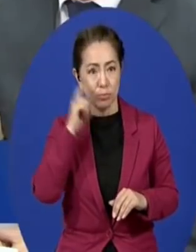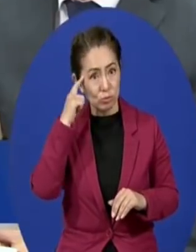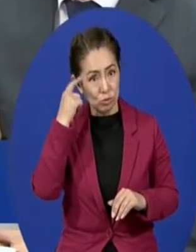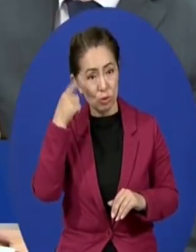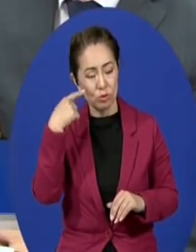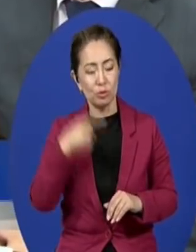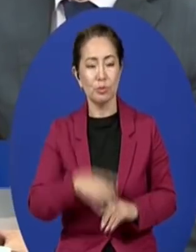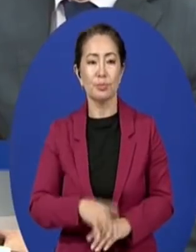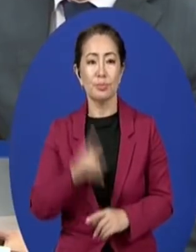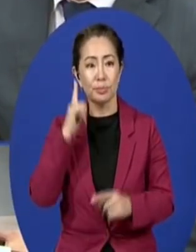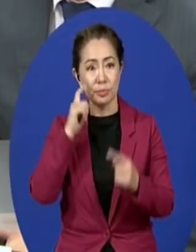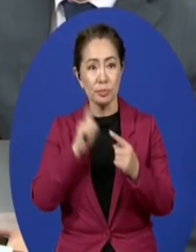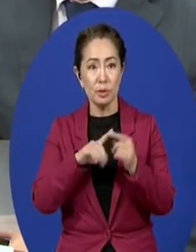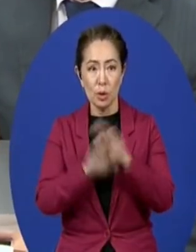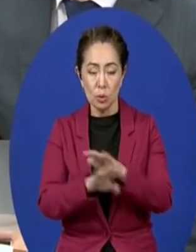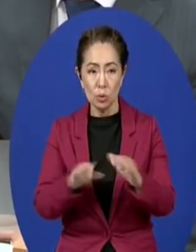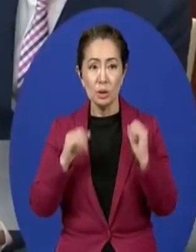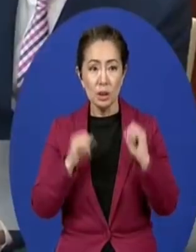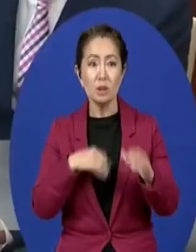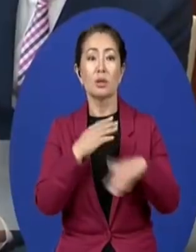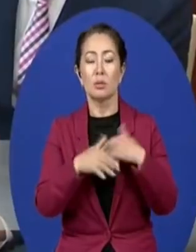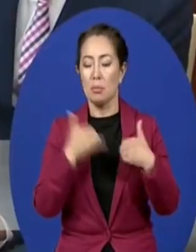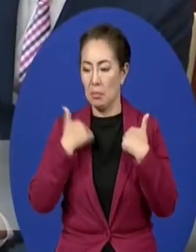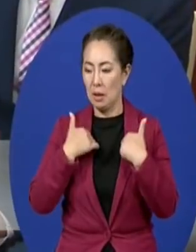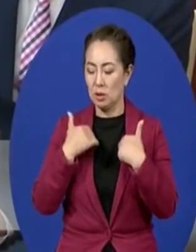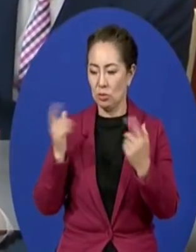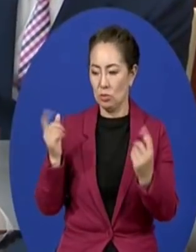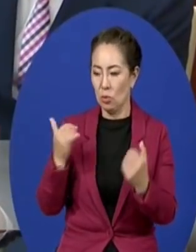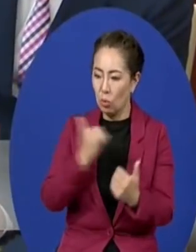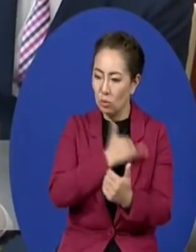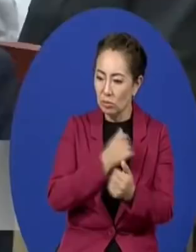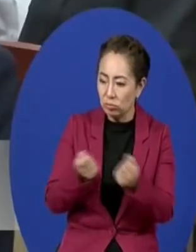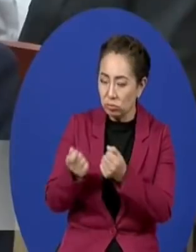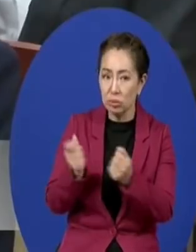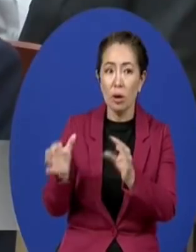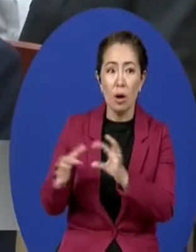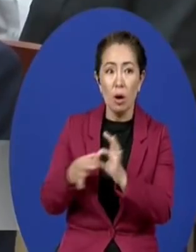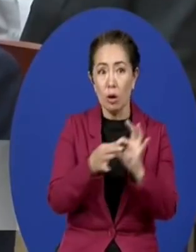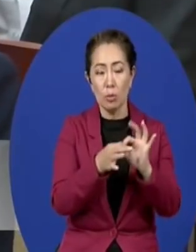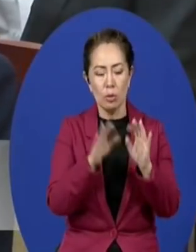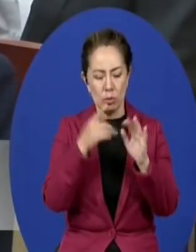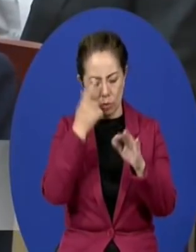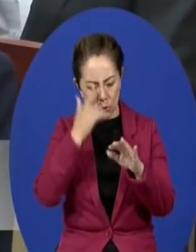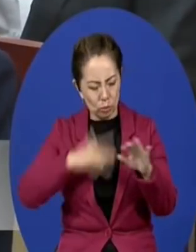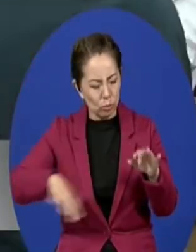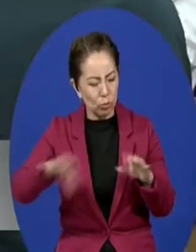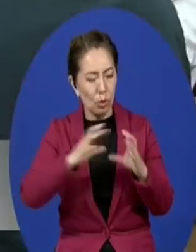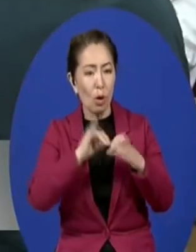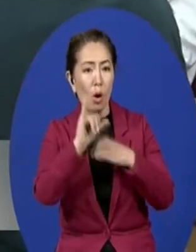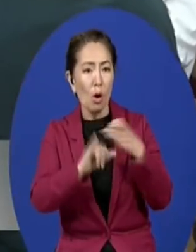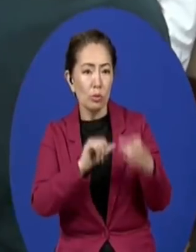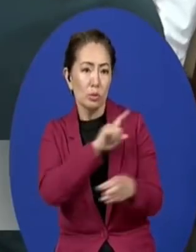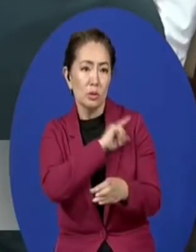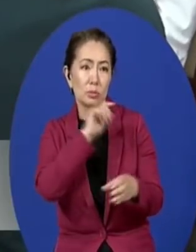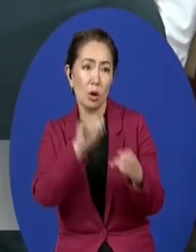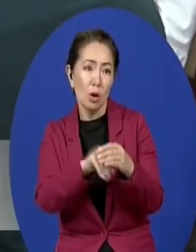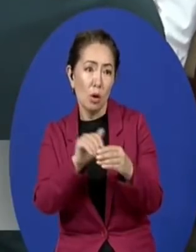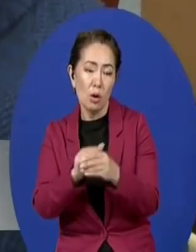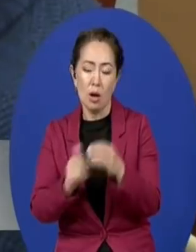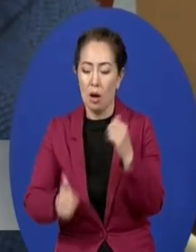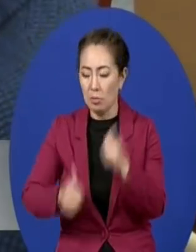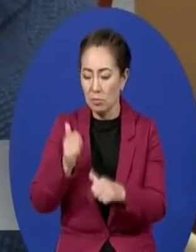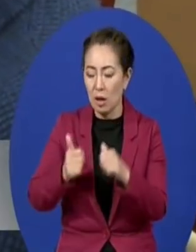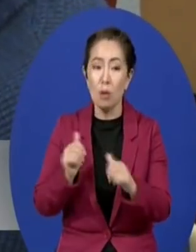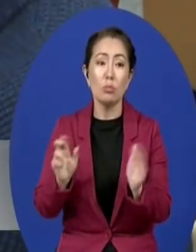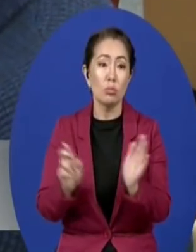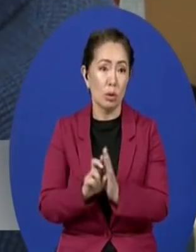байгаа. Сурагчдын хичээл зүтгэл багшийн удирдлагаас амжилт гарах хэсгэнд шалтгаалдаг. Монгол хүүхэд бүр олон улсын шин чанартай олимпиадад оролцож амжилт